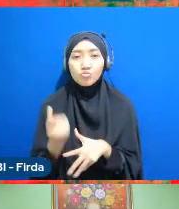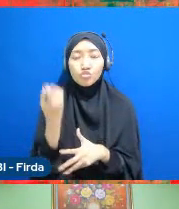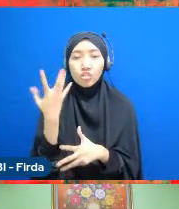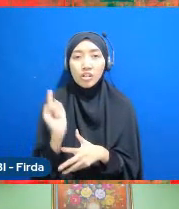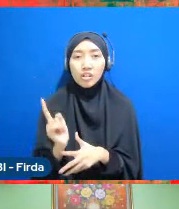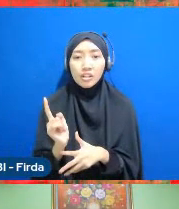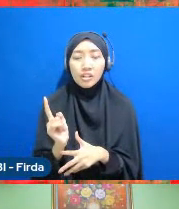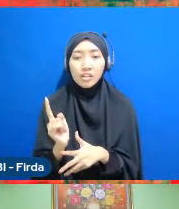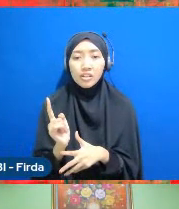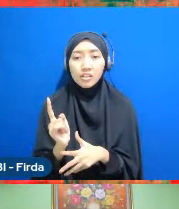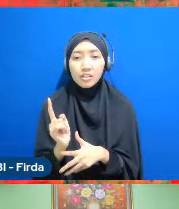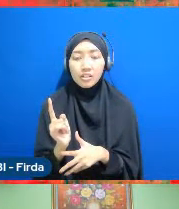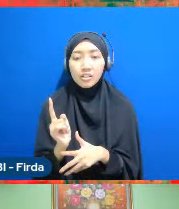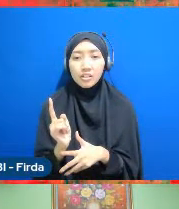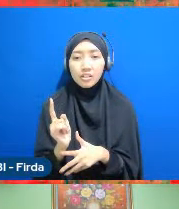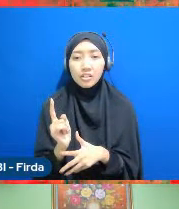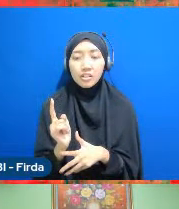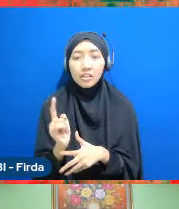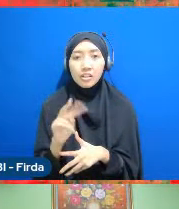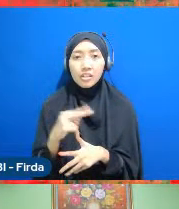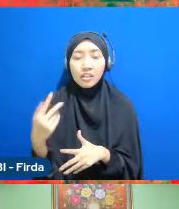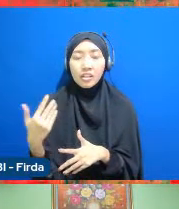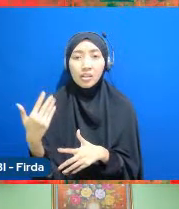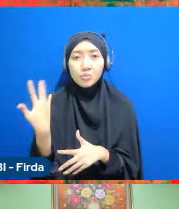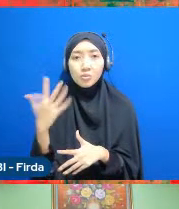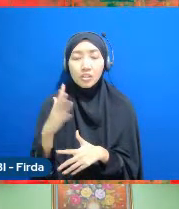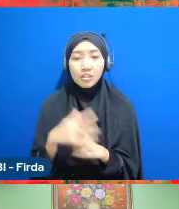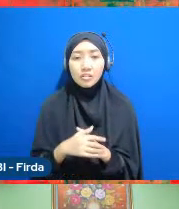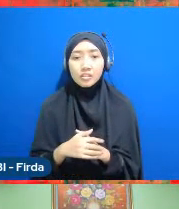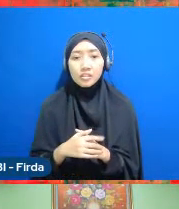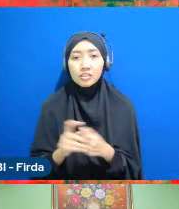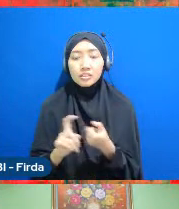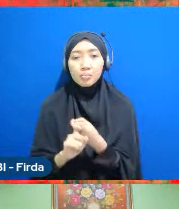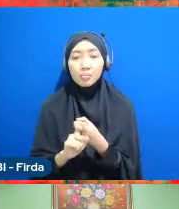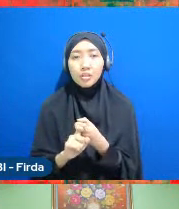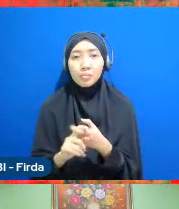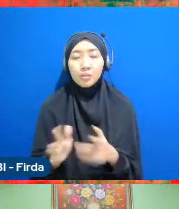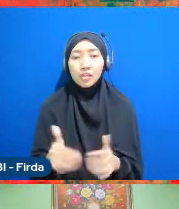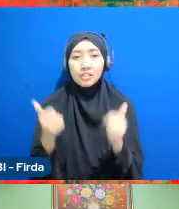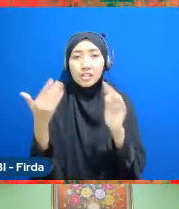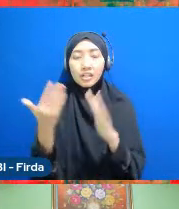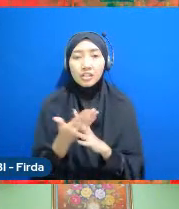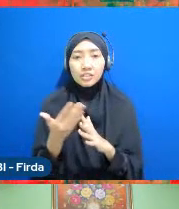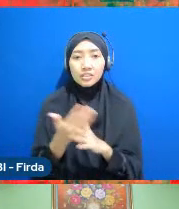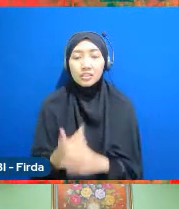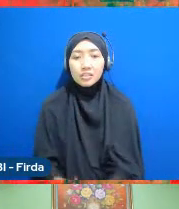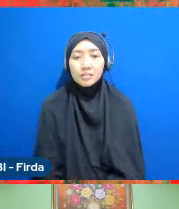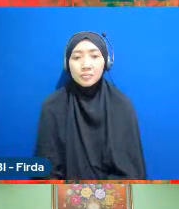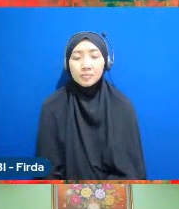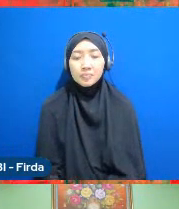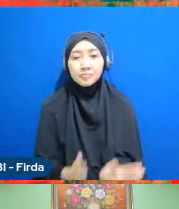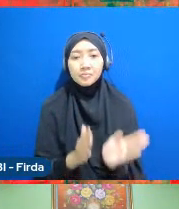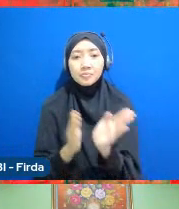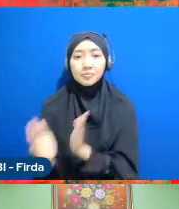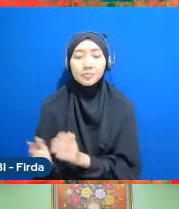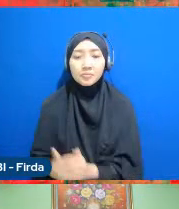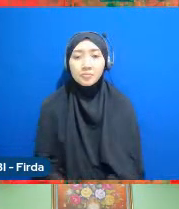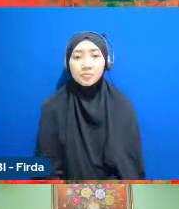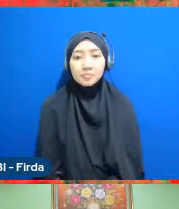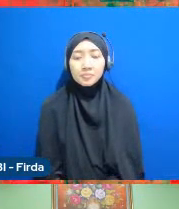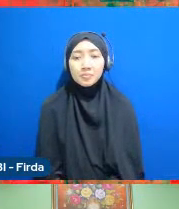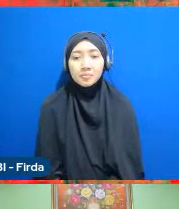mengisi presensi hari ini karena sahabat sudah berhasil akses kelas. Selanjutnya setelah presensi di sini